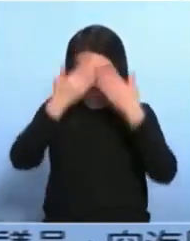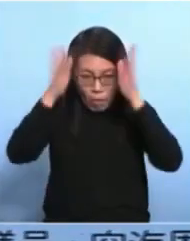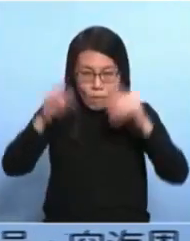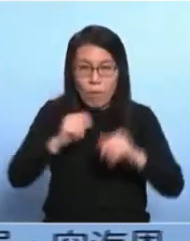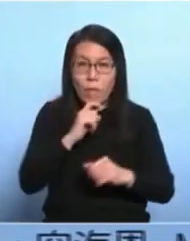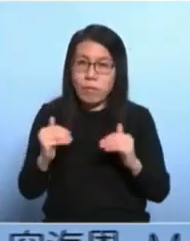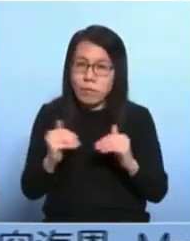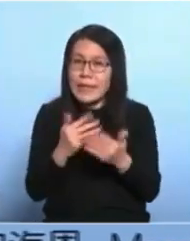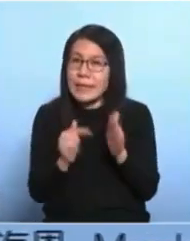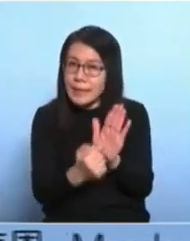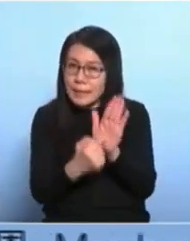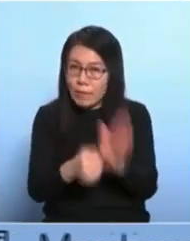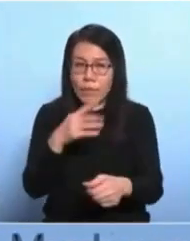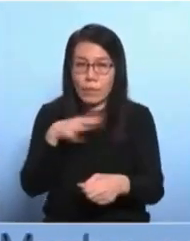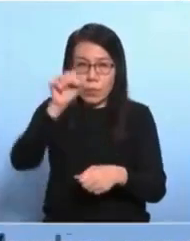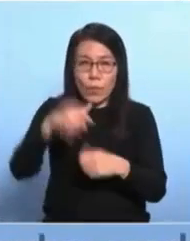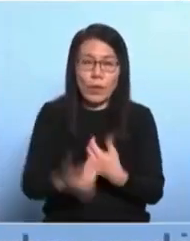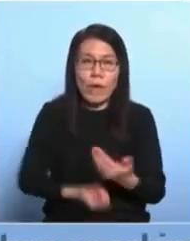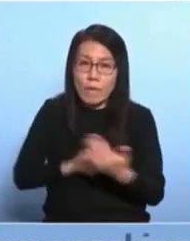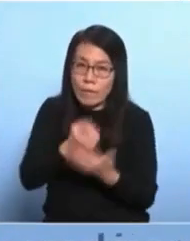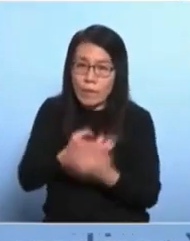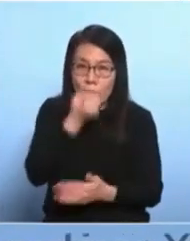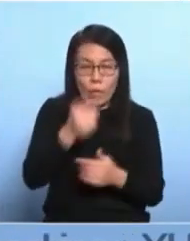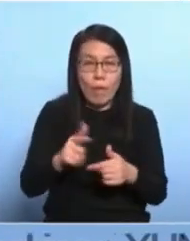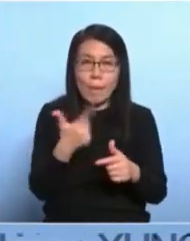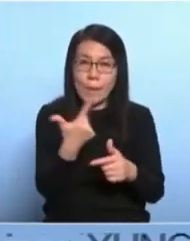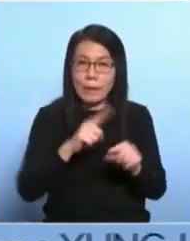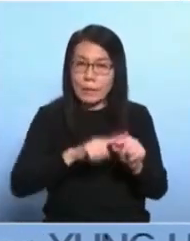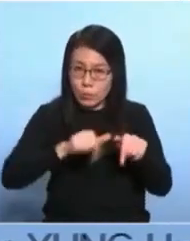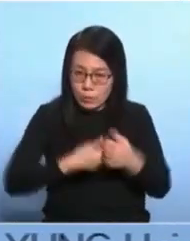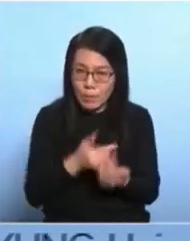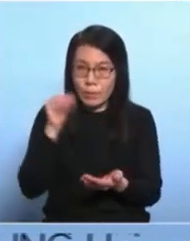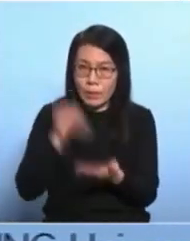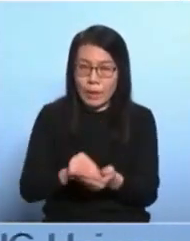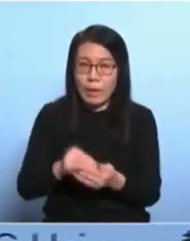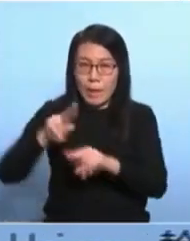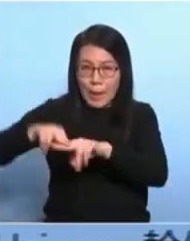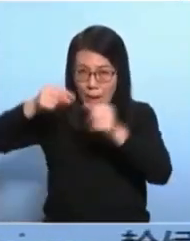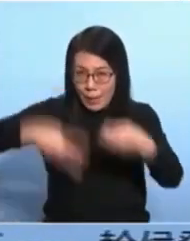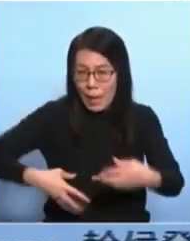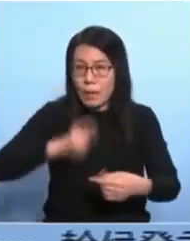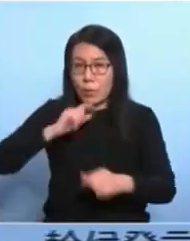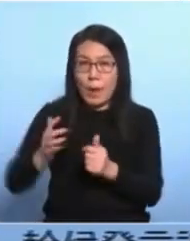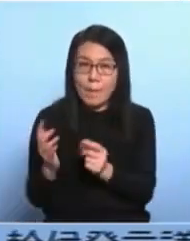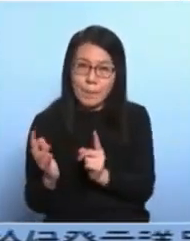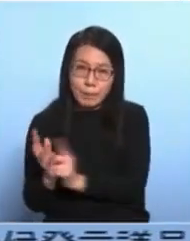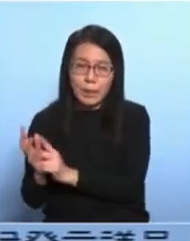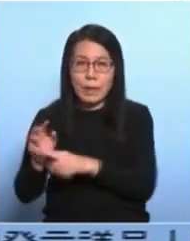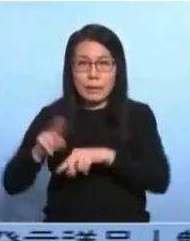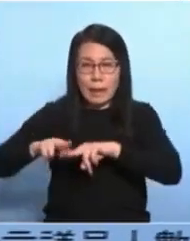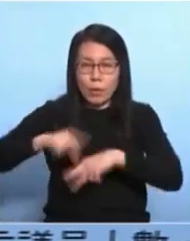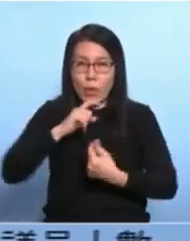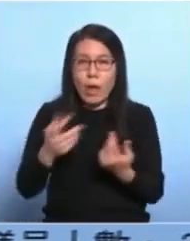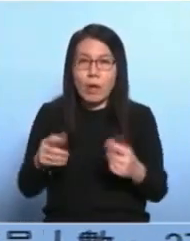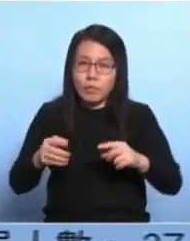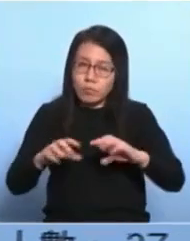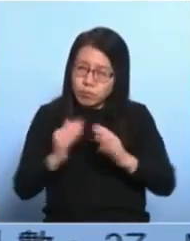台和示範作用，發揮好香港八大中心定位、一國兩制以及背靠祖國聯通世界的雙向發